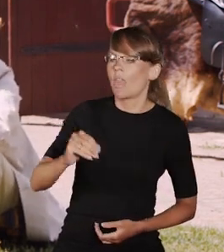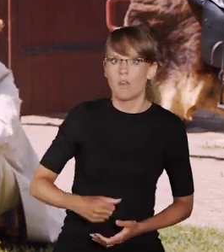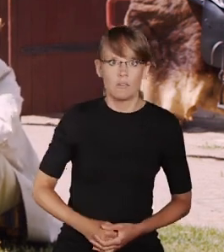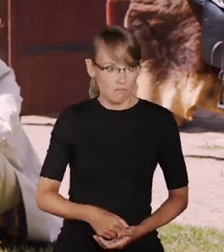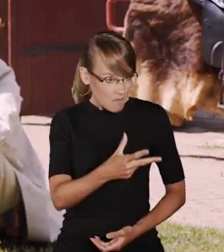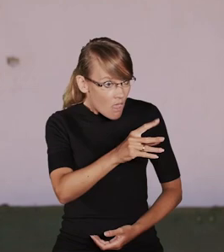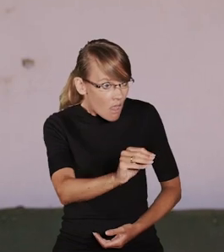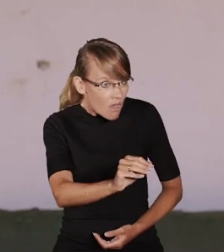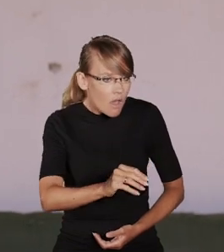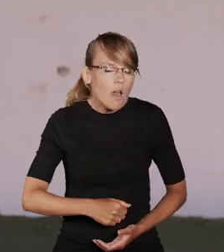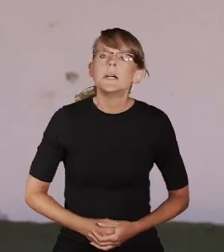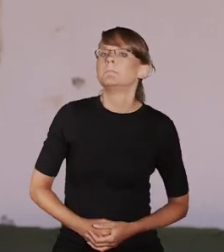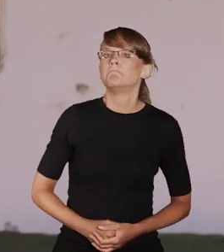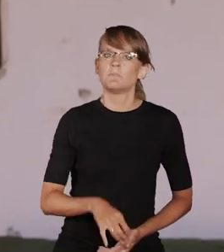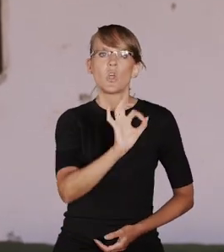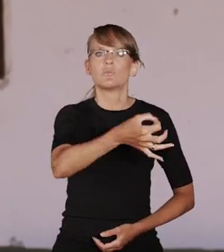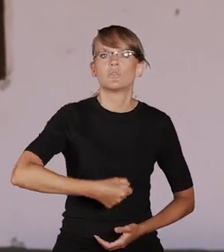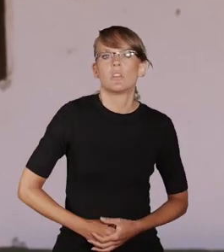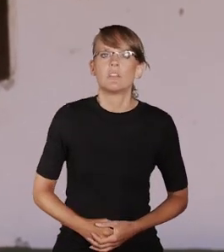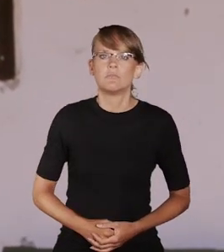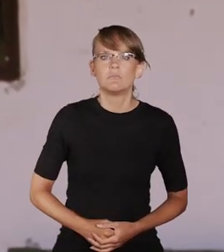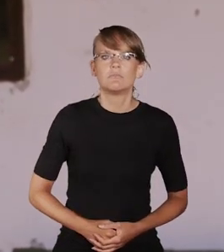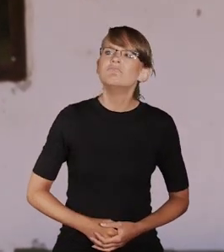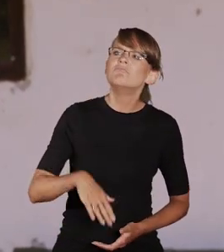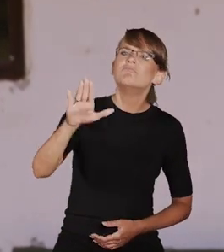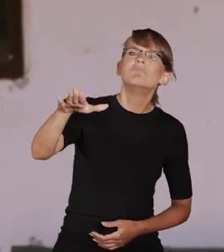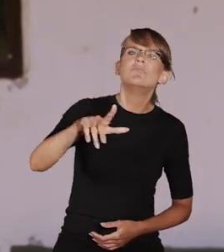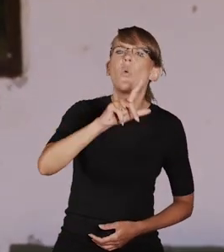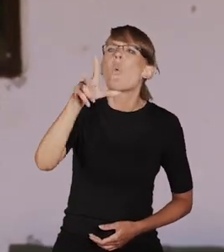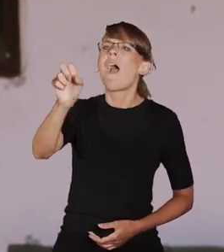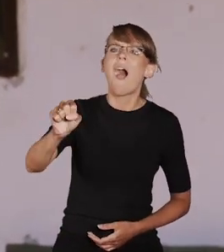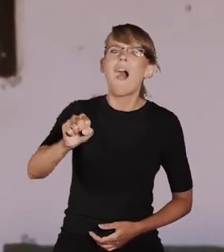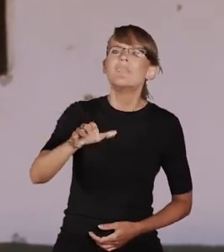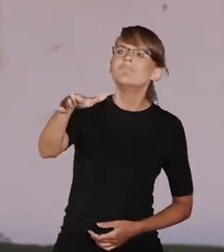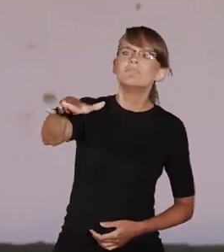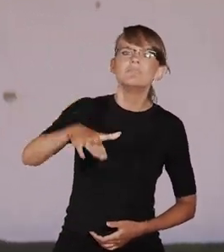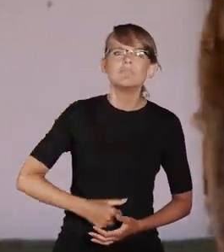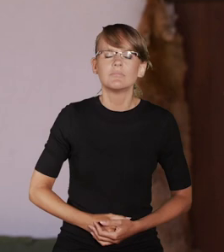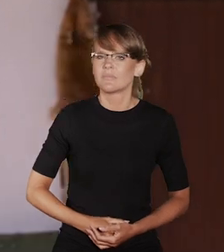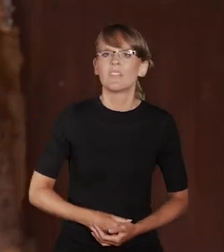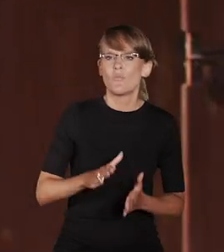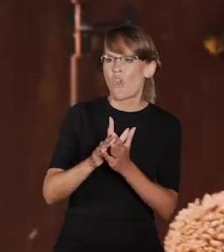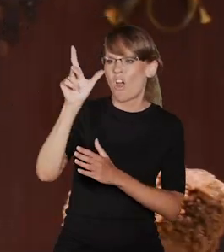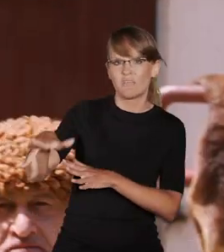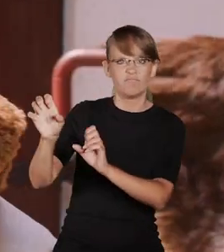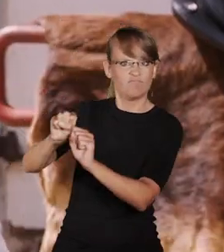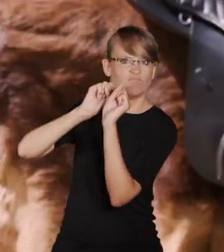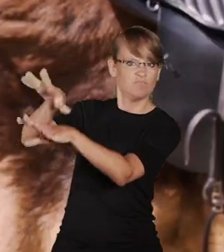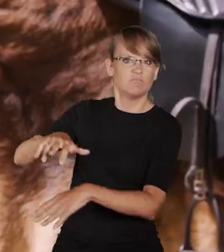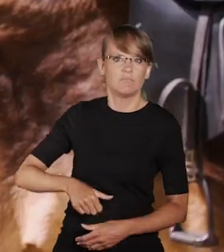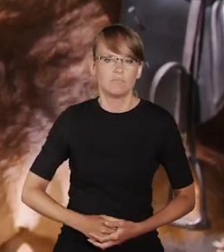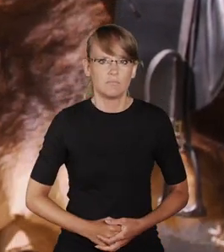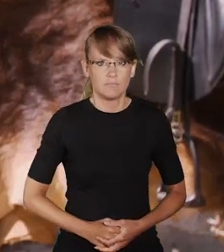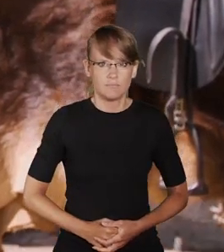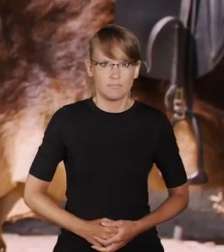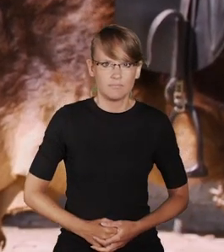ordynosami. Niech mnie pan zostawi w spokoju. Nie wychodzi pan? Nie. Nie? Nie.